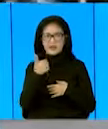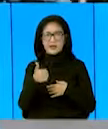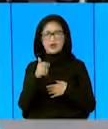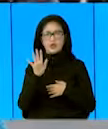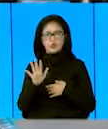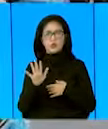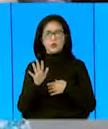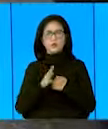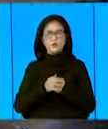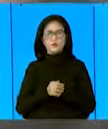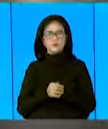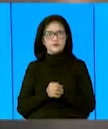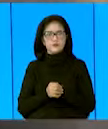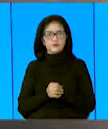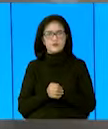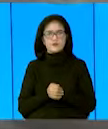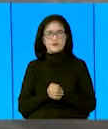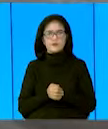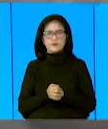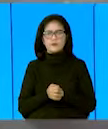Pak. Udah terkenal dari dulu saya.